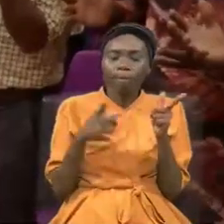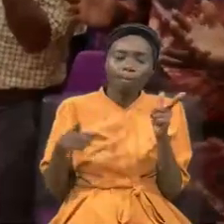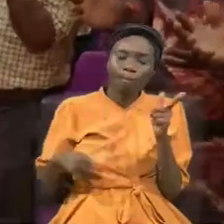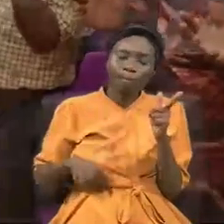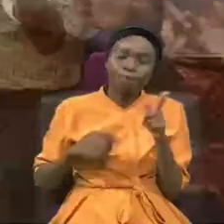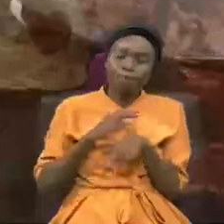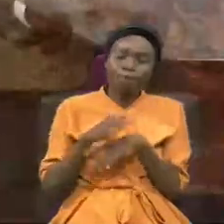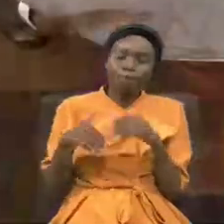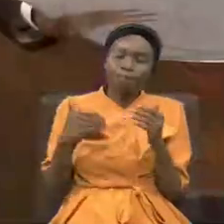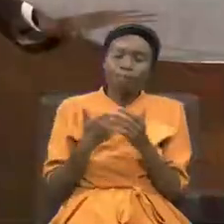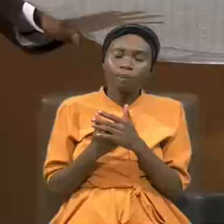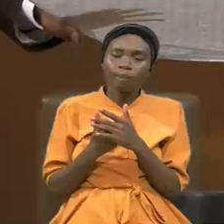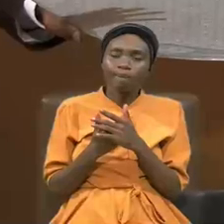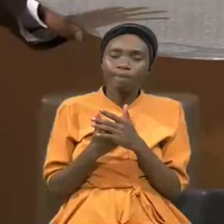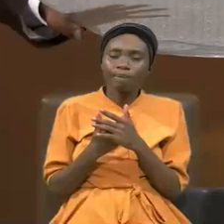Seigneur,